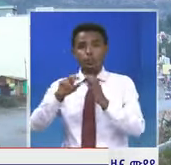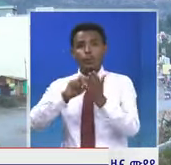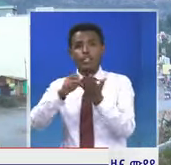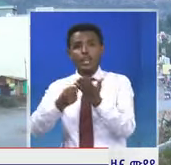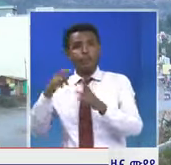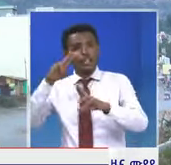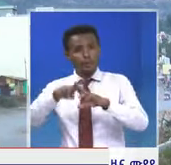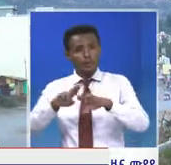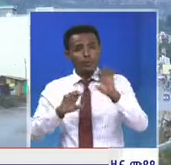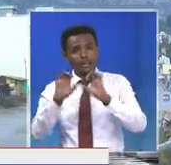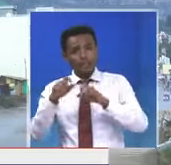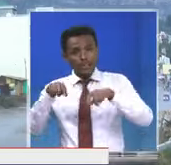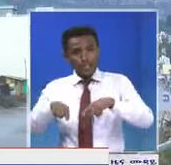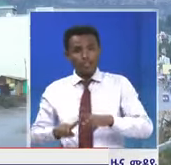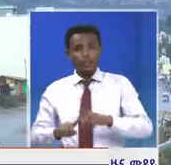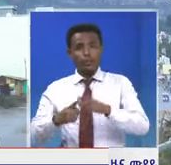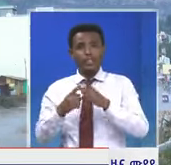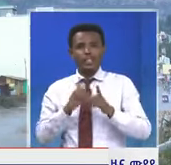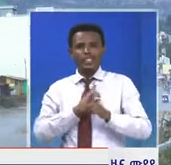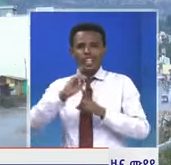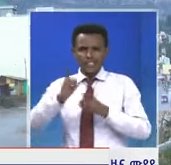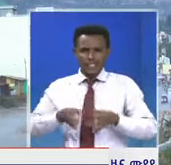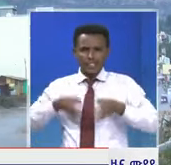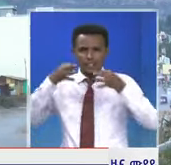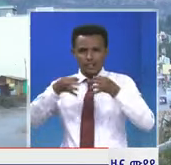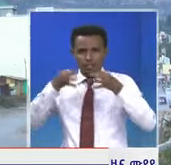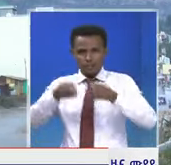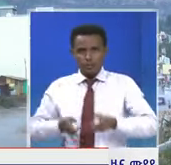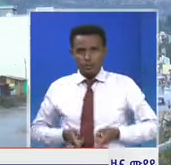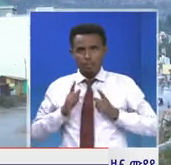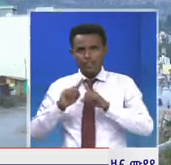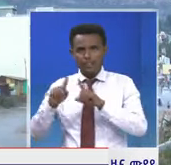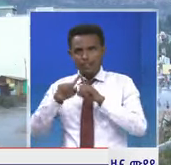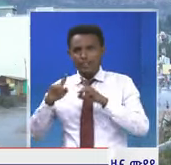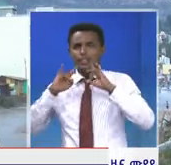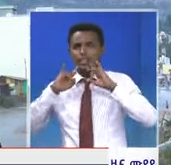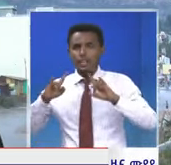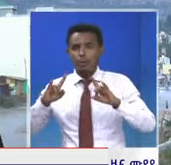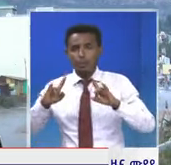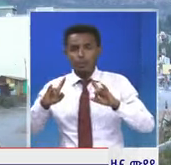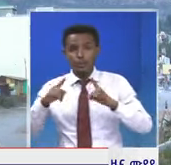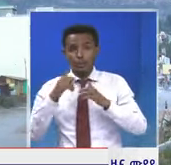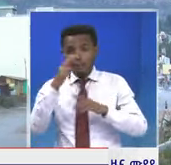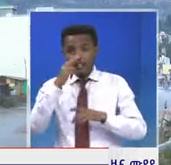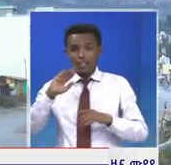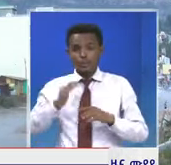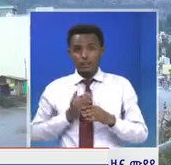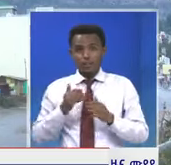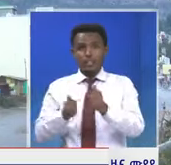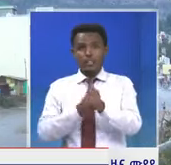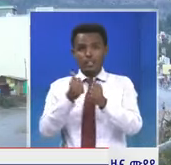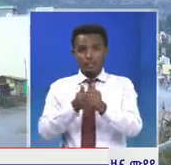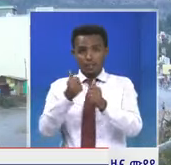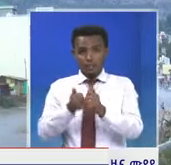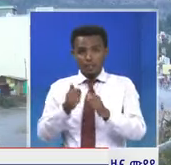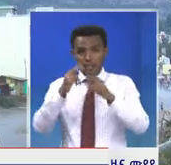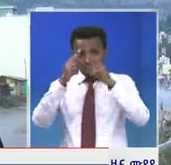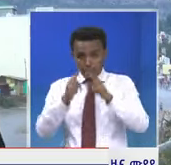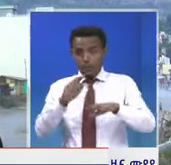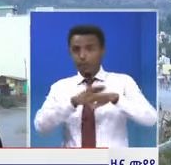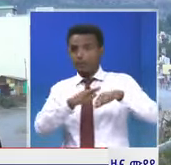ላይ አድርጓል። ከዛሬ ጀምሮ የቀጥታ ስርጭትም ይኖረናል። በተለያዩ የዜና ወጃዎቻችን ተመልካቾቻችን እንዲከታተሉንም